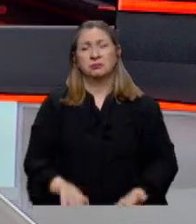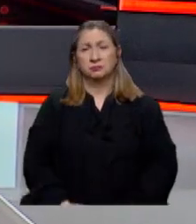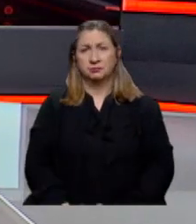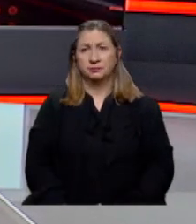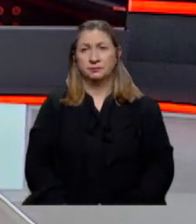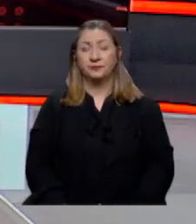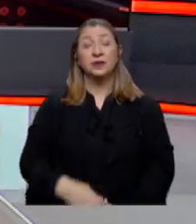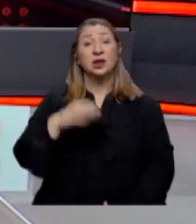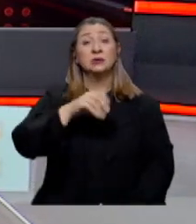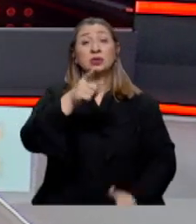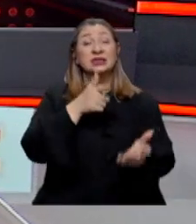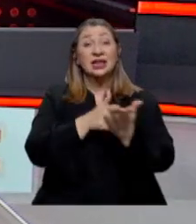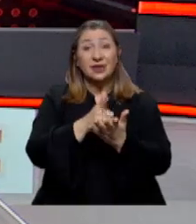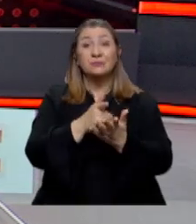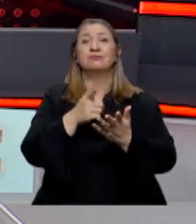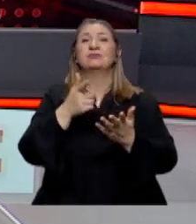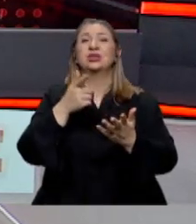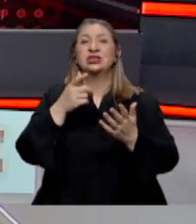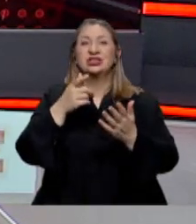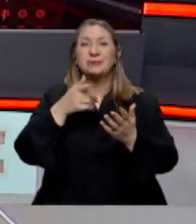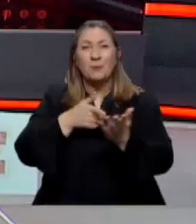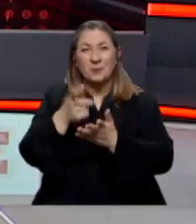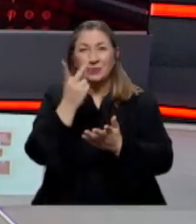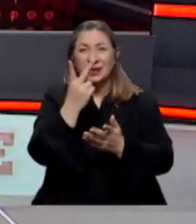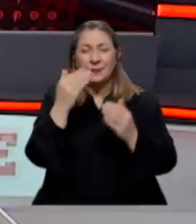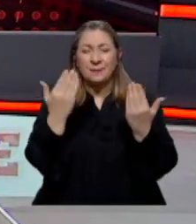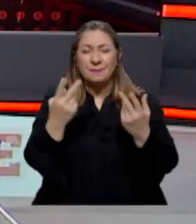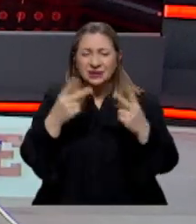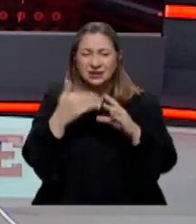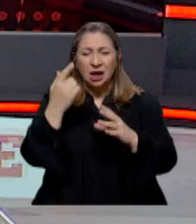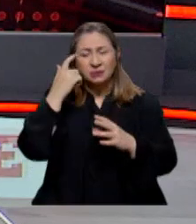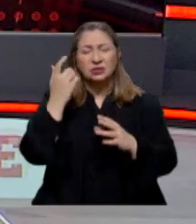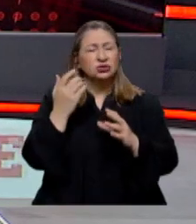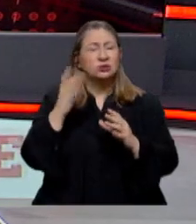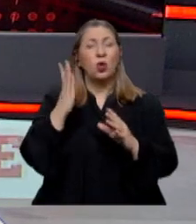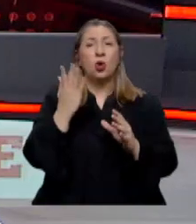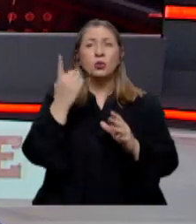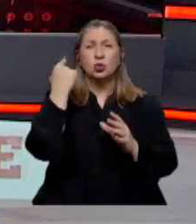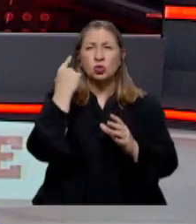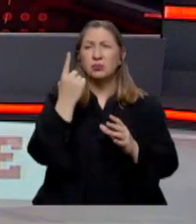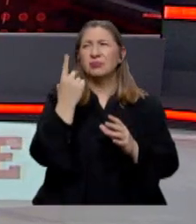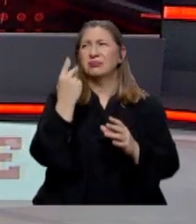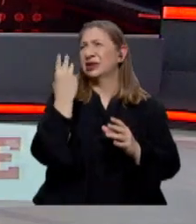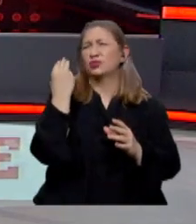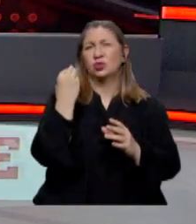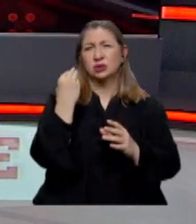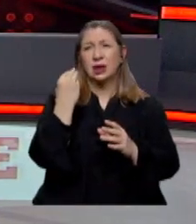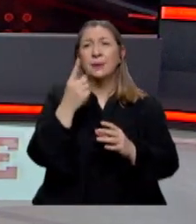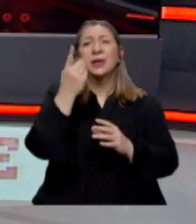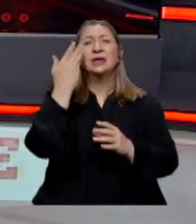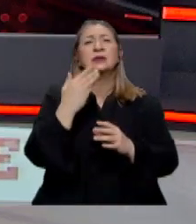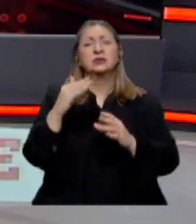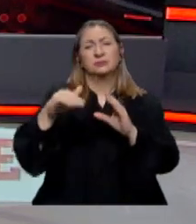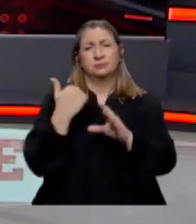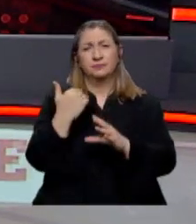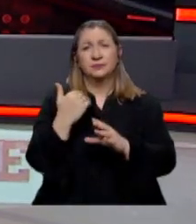Evet şimdi bu tarım ve çiftçilik konusunda iki tane mesaj aklımdan çıkmıyor biri Dün biri birkaç gün öncesinde Biz